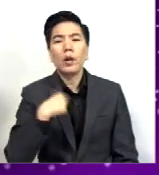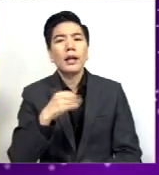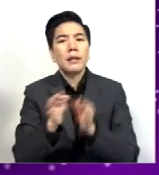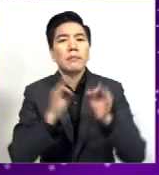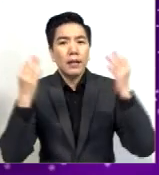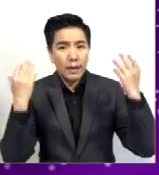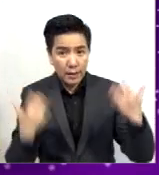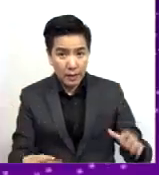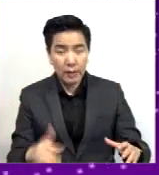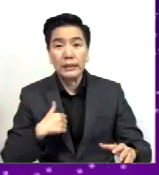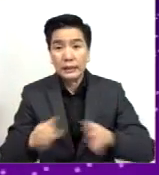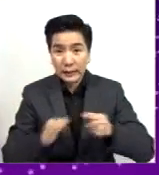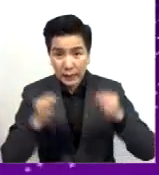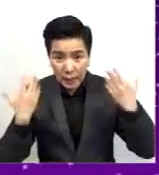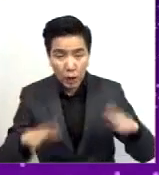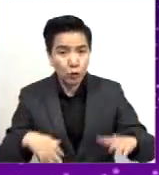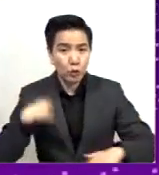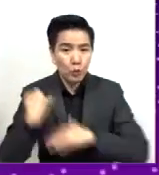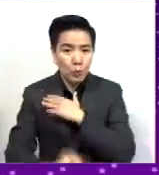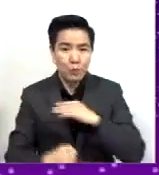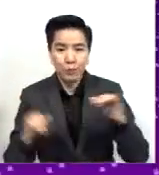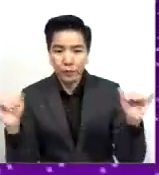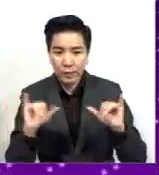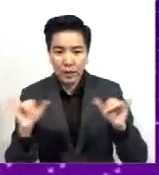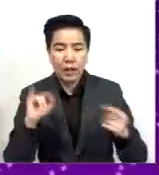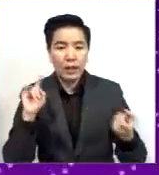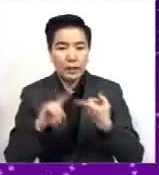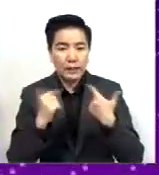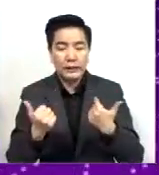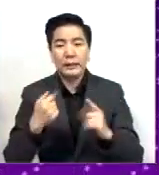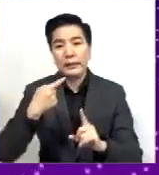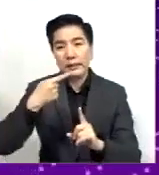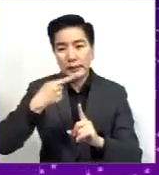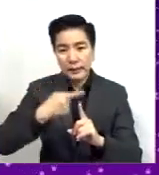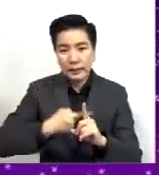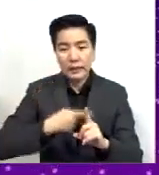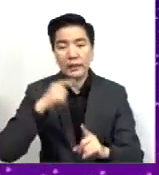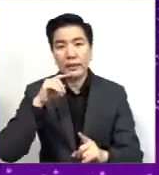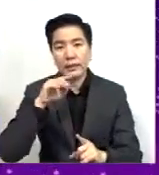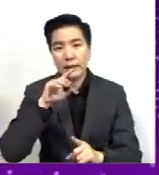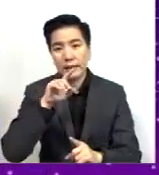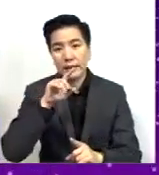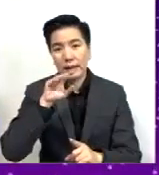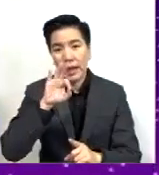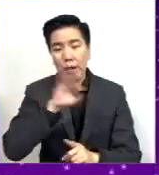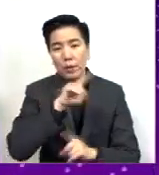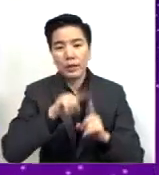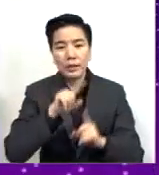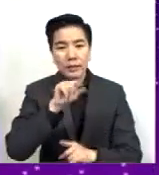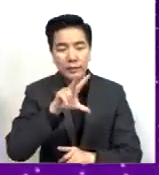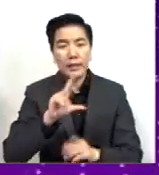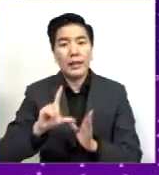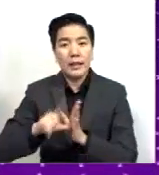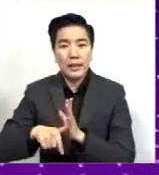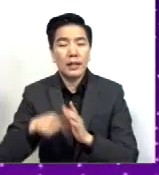านี้ถึงแม้จะชี้แจงแล้วเรื่องก็ยังไม่จบลงง่ายๆค่ะเพราะว่าวันที่23กันยายนนายศรีสุวรรณจรรยาเลขาธิ